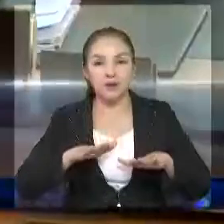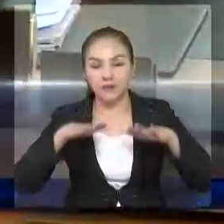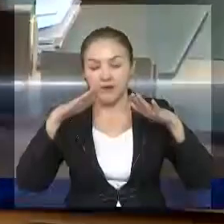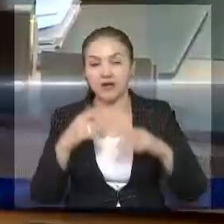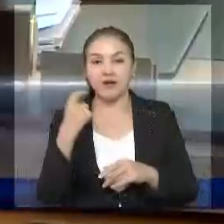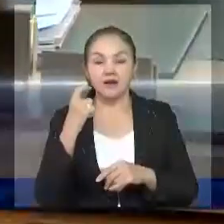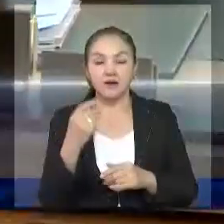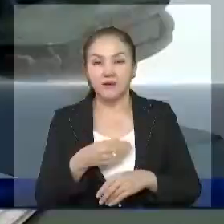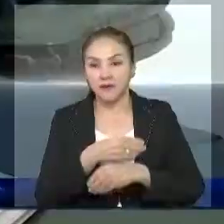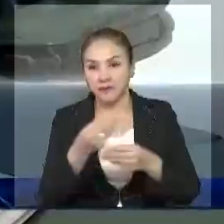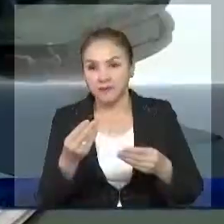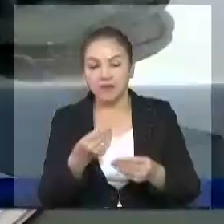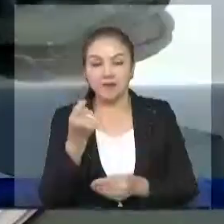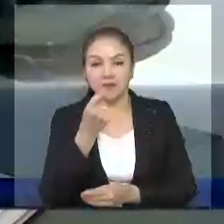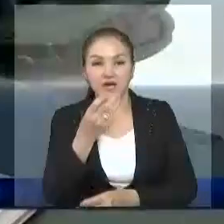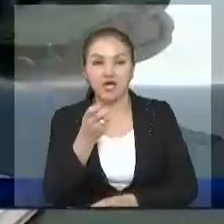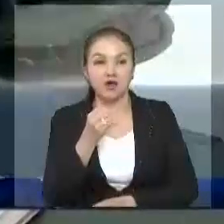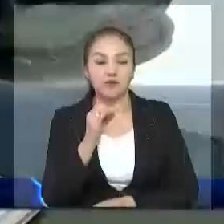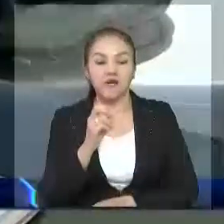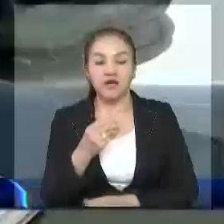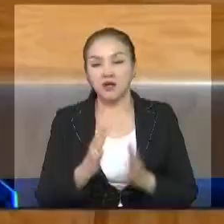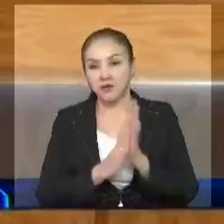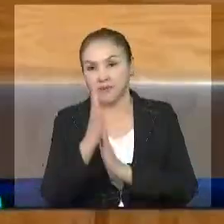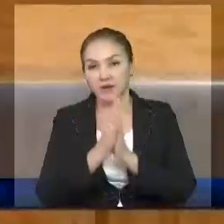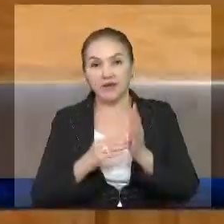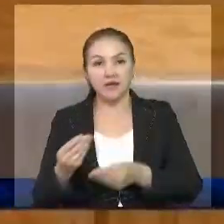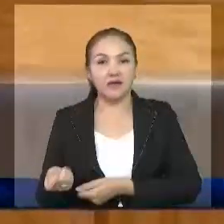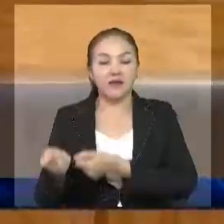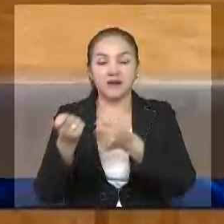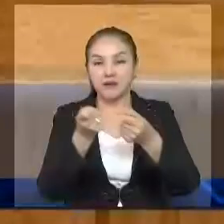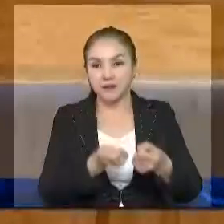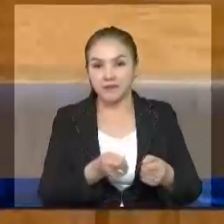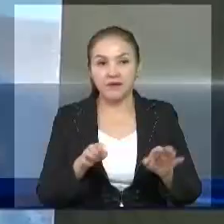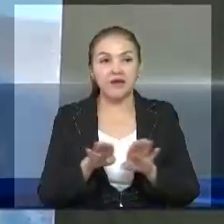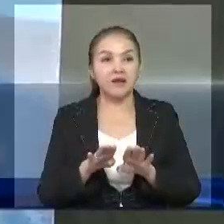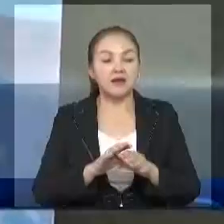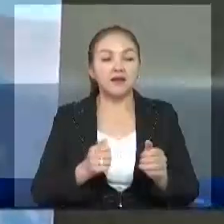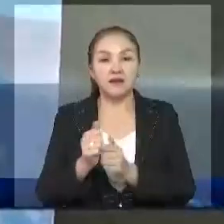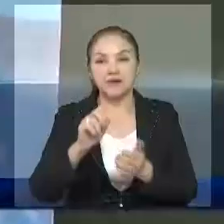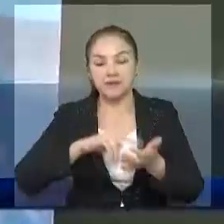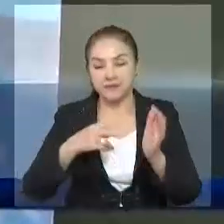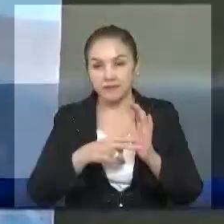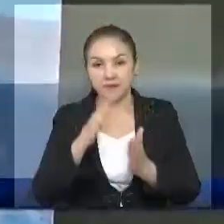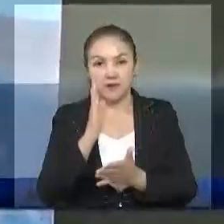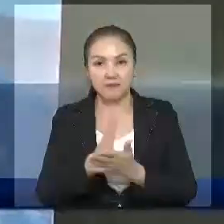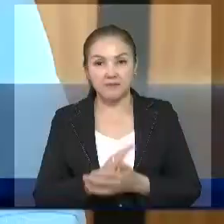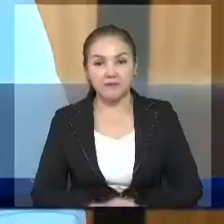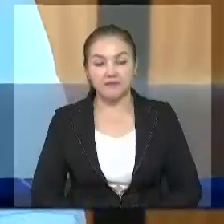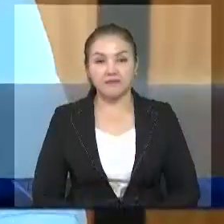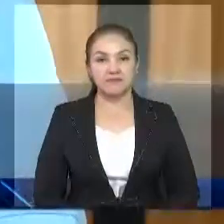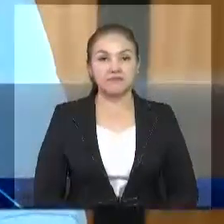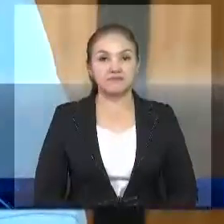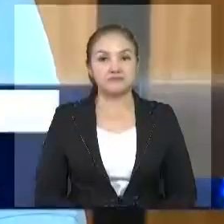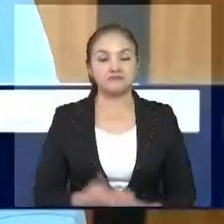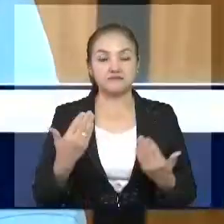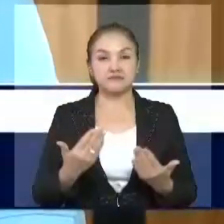құбдалықтарға да өз есебінен бидай, арпа, жемшөп дақылдарын жеткізіп берді. Сондай-ақ алдағы жоспарлары да ауқымды.